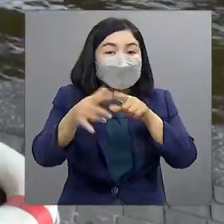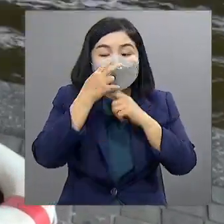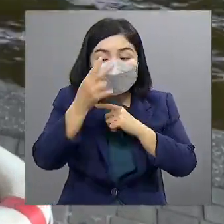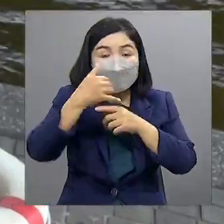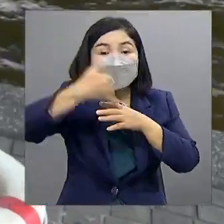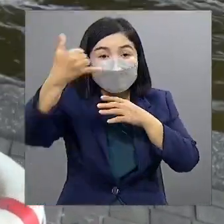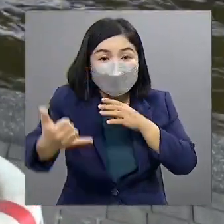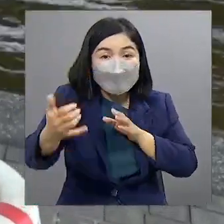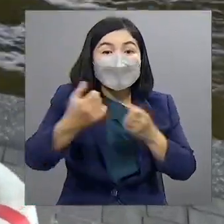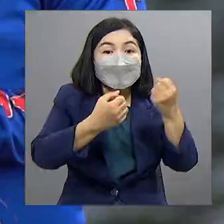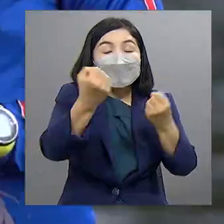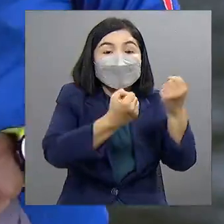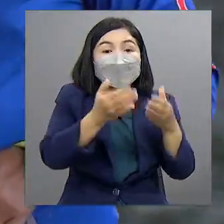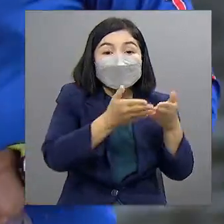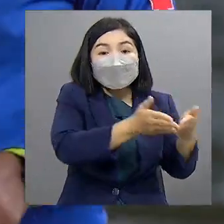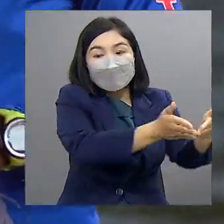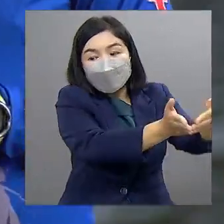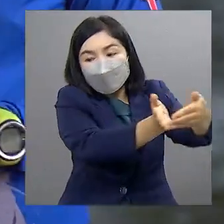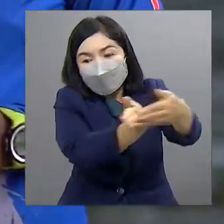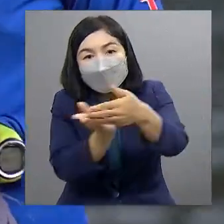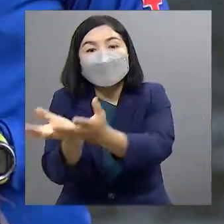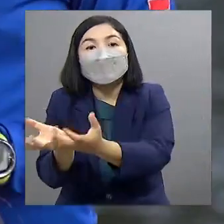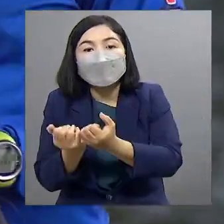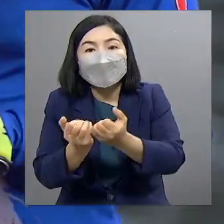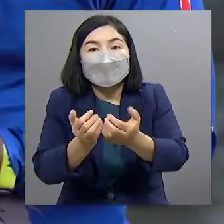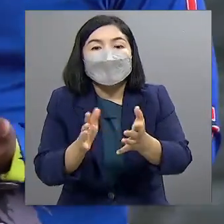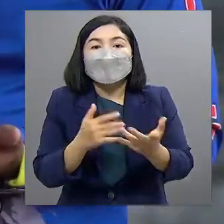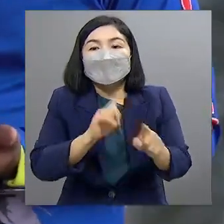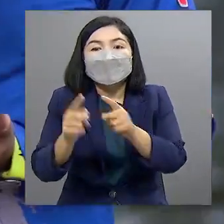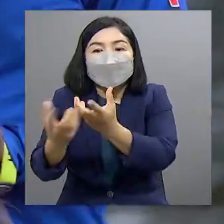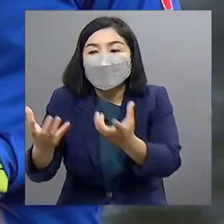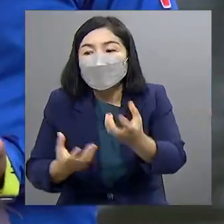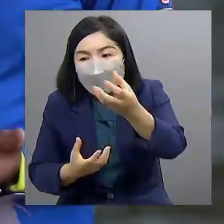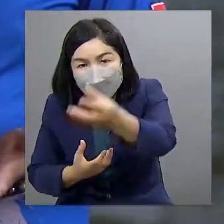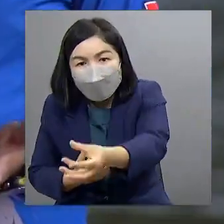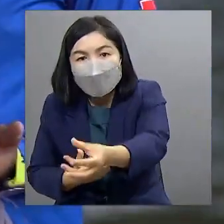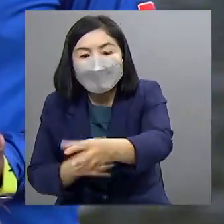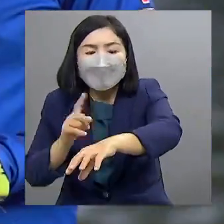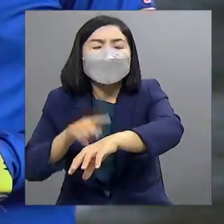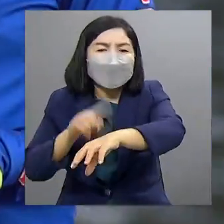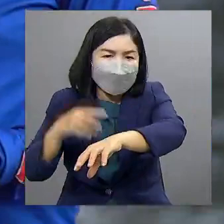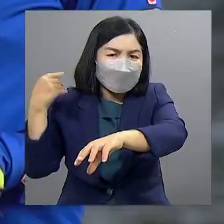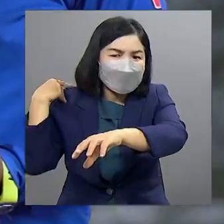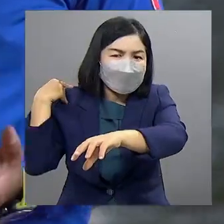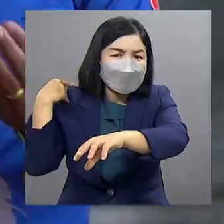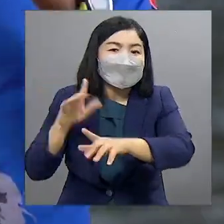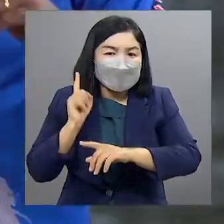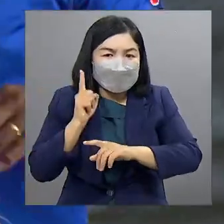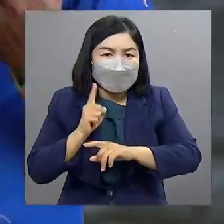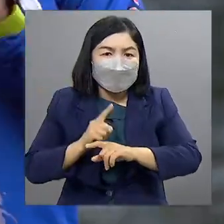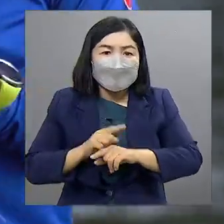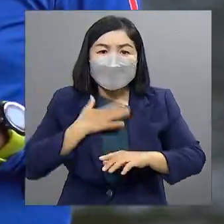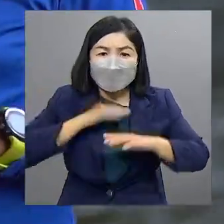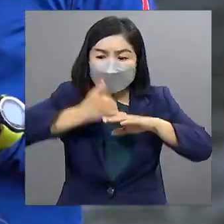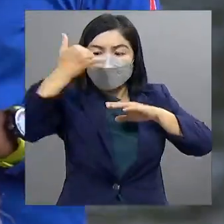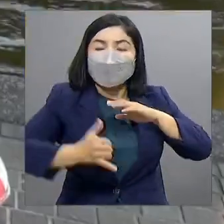เพื่อกลับมารับยื่นทุกอย่างให ้ มันมีเวลาครับจริงๆคนตกน้ำเนี่ยมันมีเวลาที่เขาสามารถที่จะตะเ